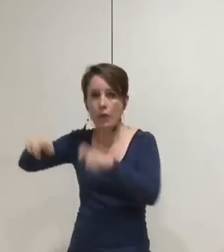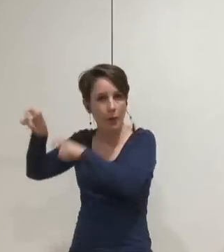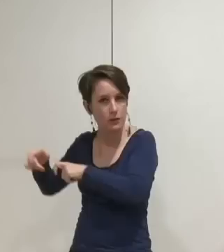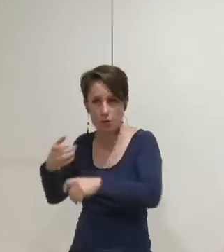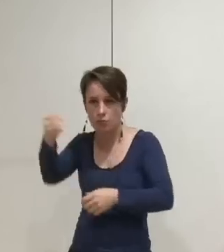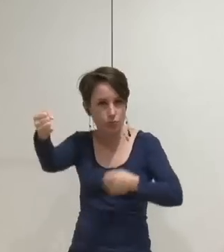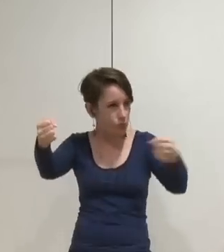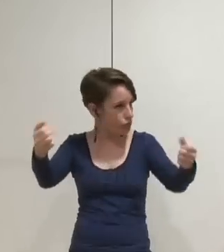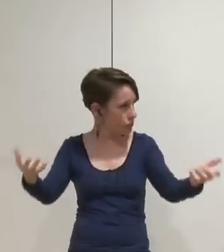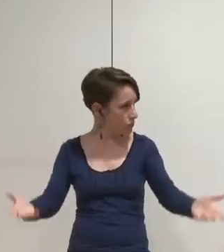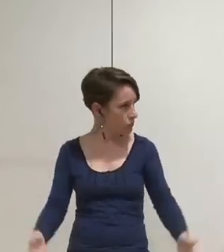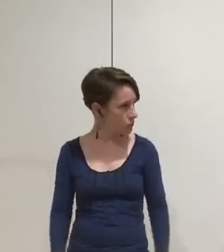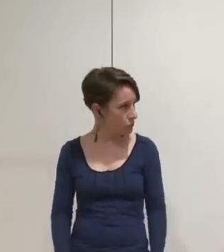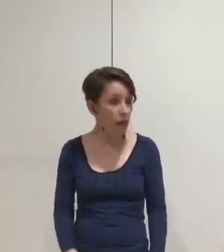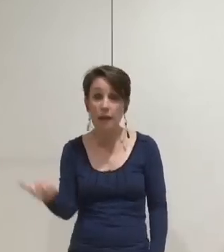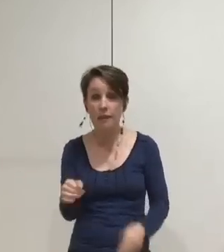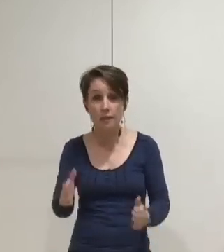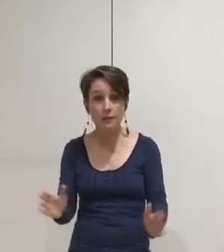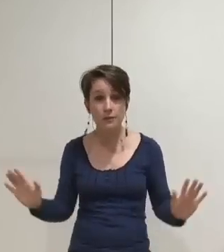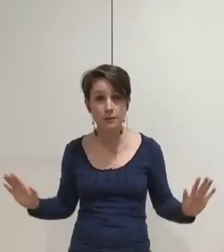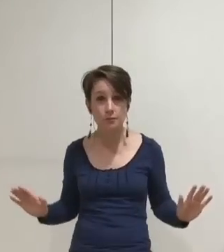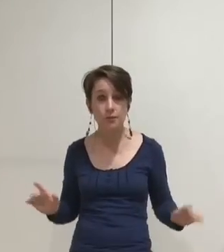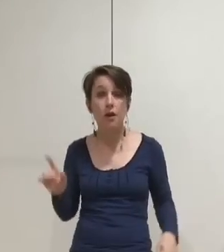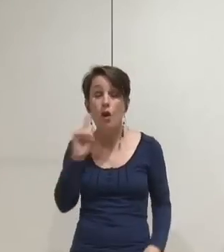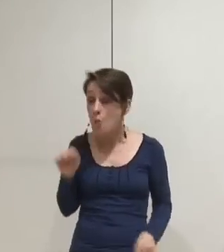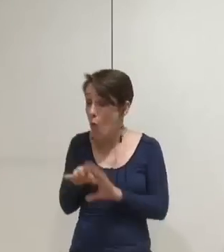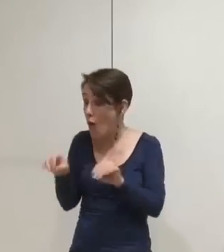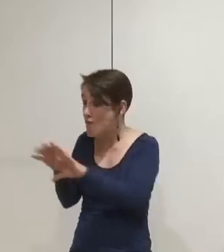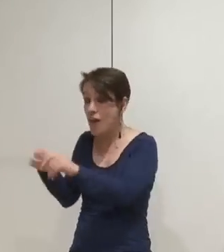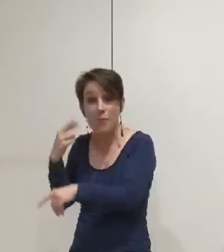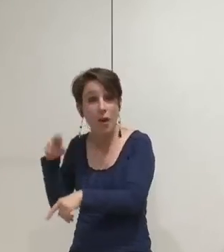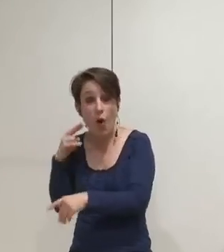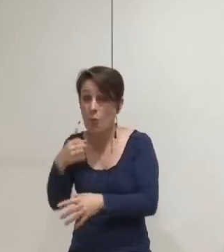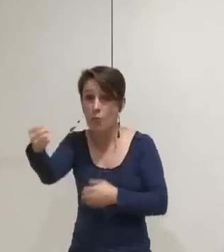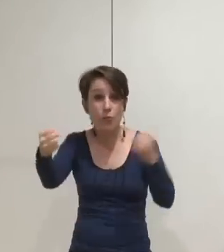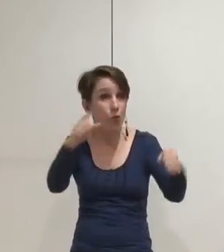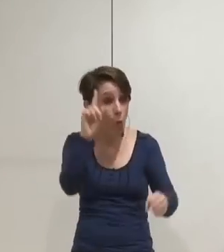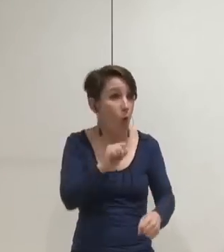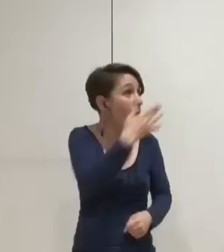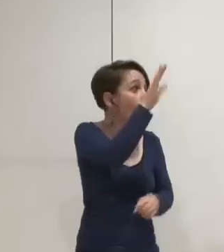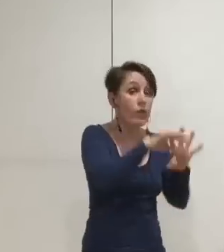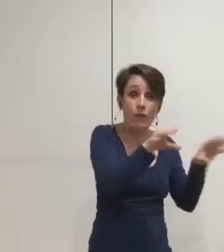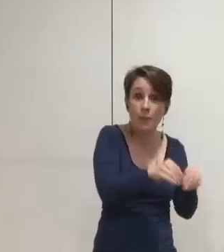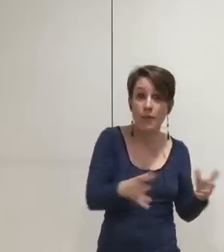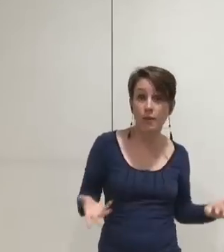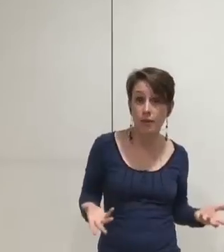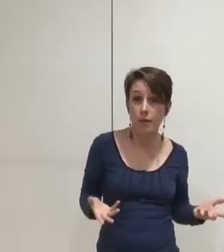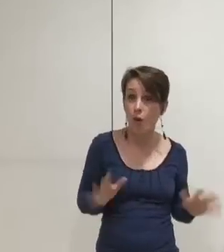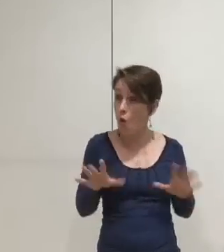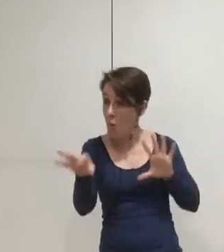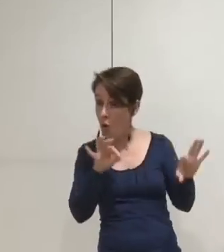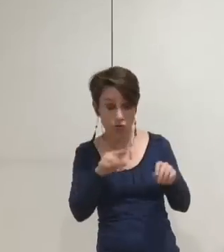disposition de la Métro qui prend la décision pourquoi ces famille plutôt que d'autres comment se fait la